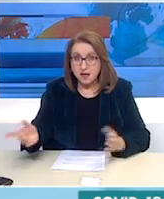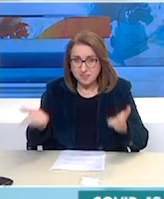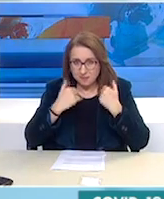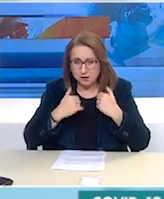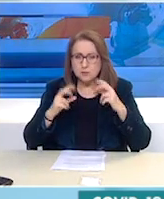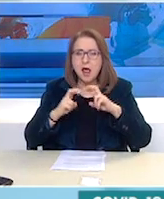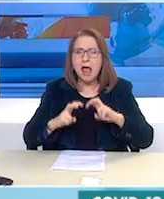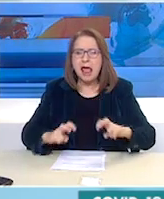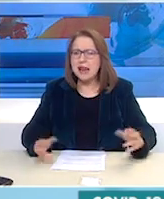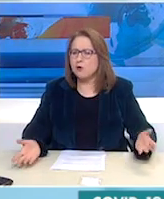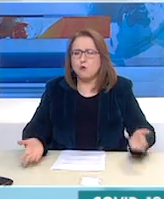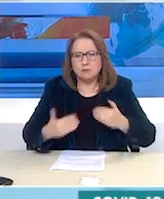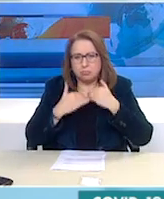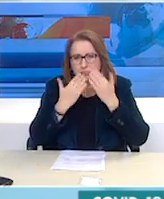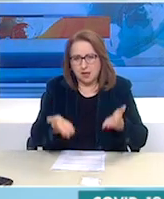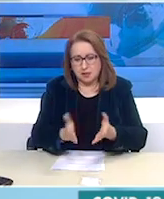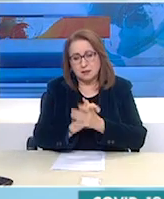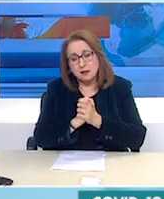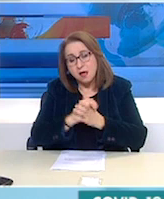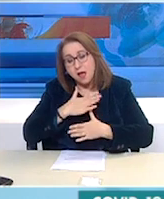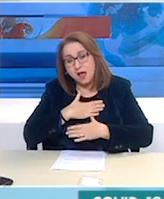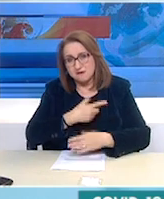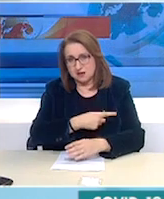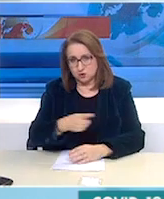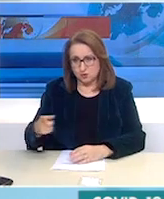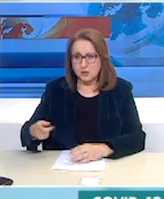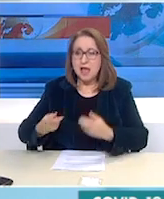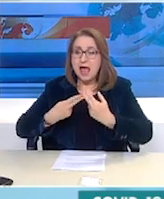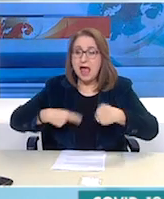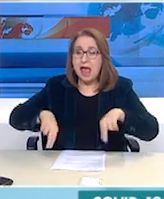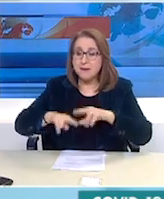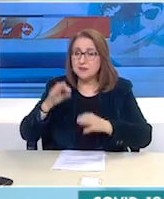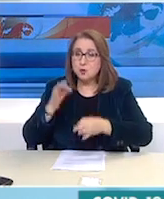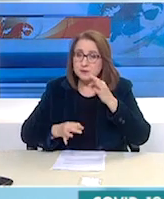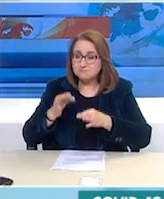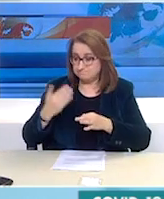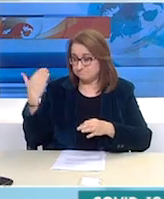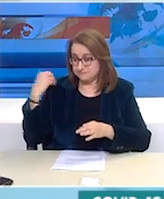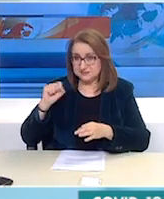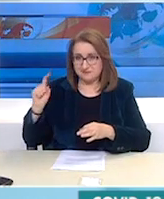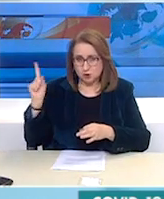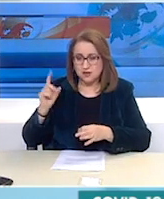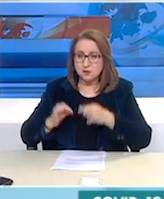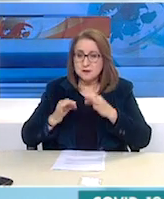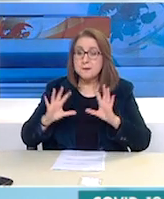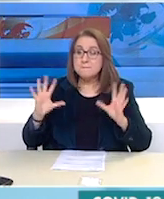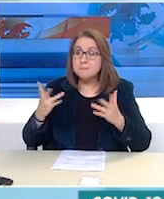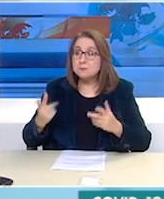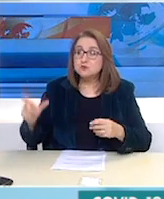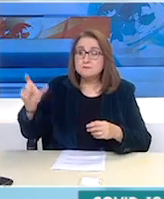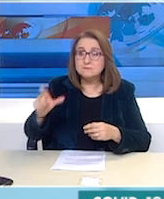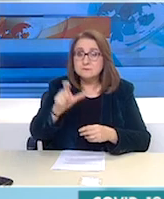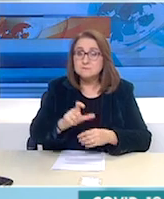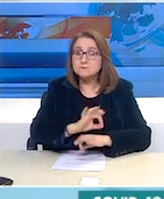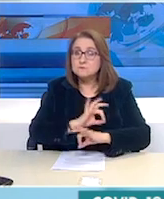Η Επιτροπή Εμπειρογνωμόνων το Σαββατοκύριακο συζήτησε πρωτόκολλο θεραπείας με έγχυση πλάσματος από αναρρώσαντες ασθενείς για την αντιμετώπιση της